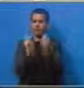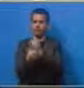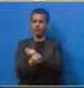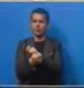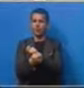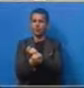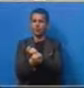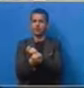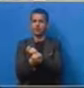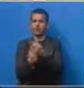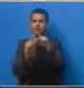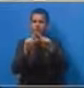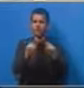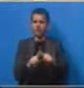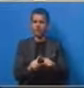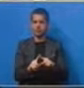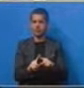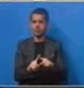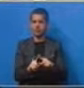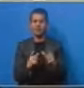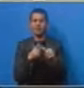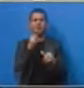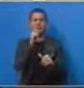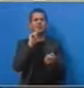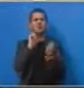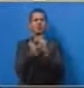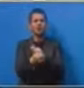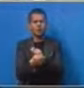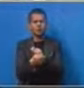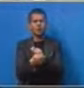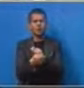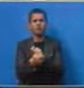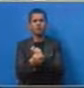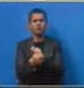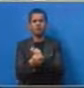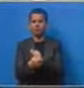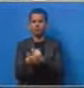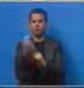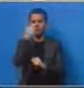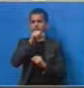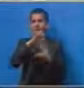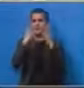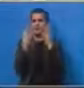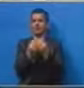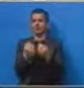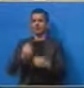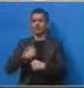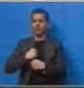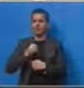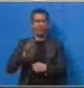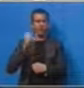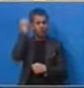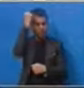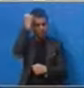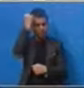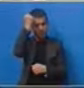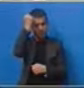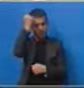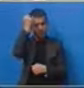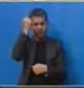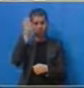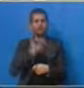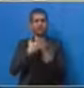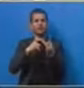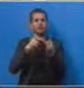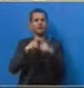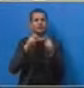saj. Si mund ta ndryshoni, ta bëni Forcën e Sigurisë në ushtrinë e Kosovës respektivisht në forcat armatosat të Kosovës, ku